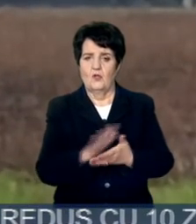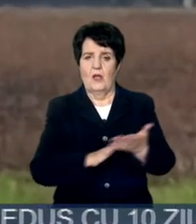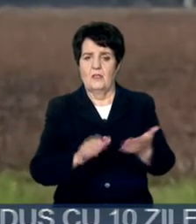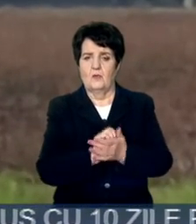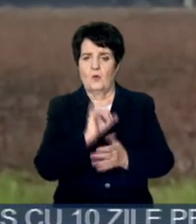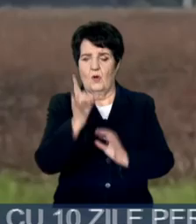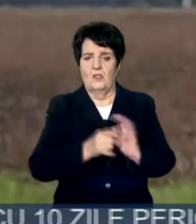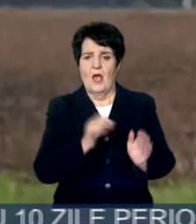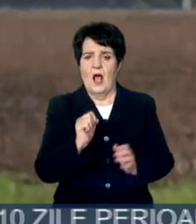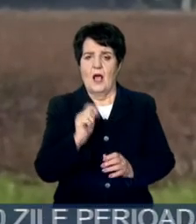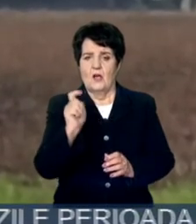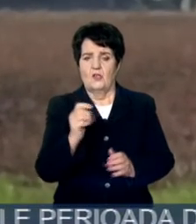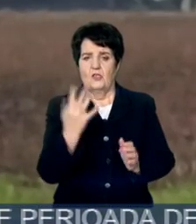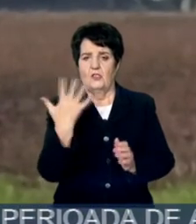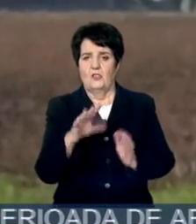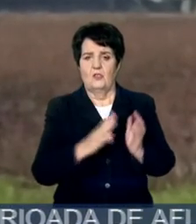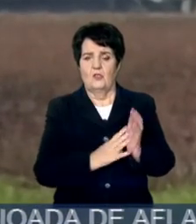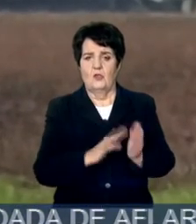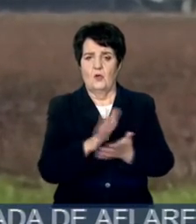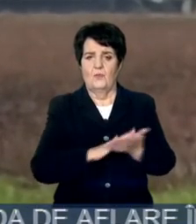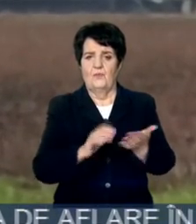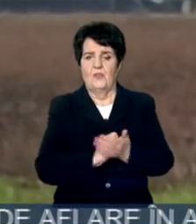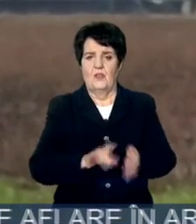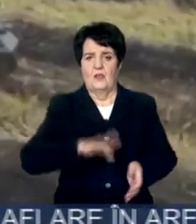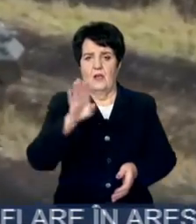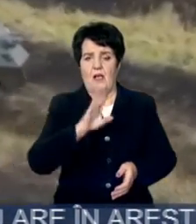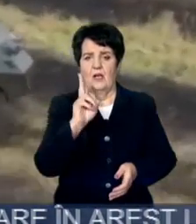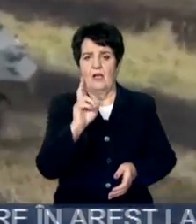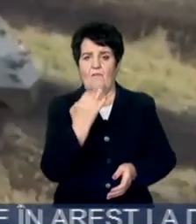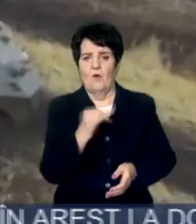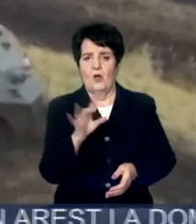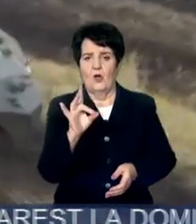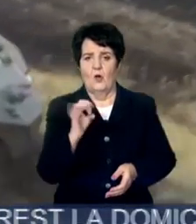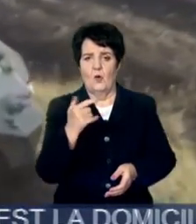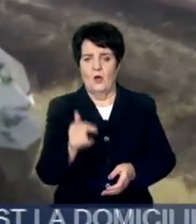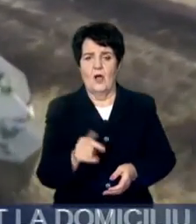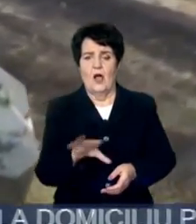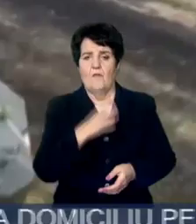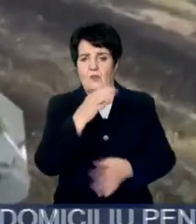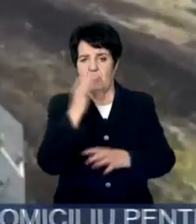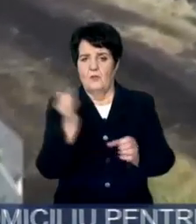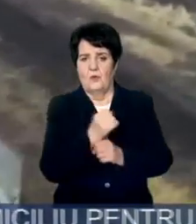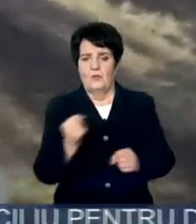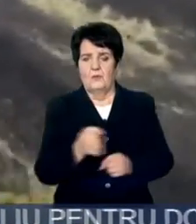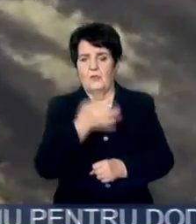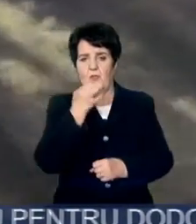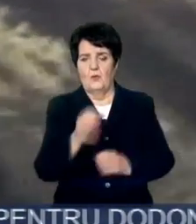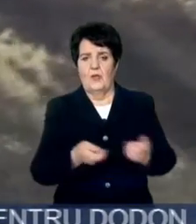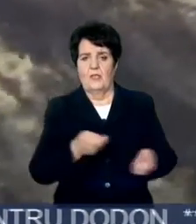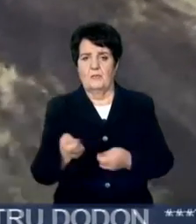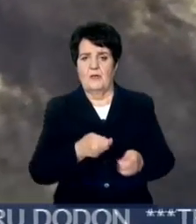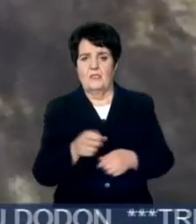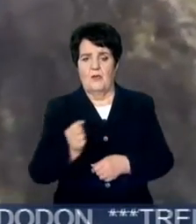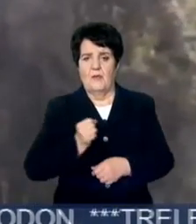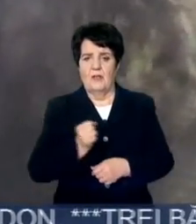rachetă H-59 infrastructura aeroportului din Krivoi Rog, iar exploatarea lui a devenit imposibilă, susține șeful administrației